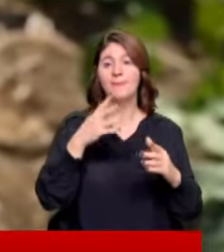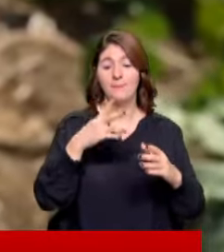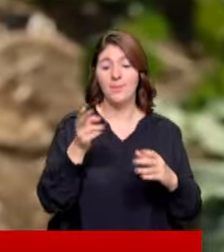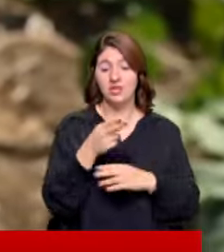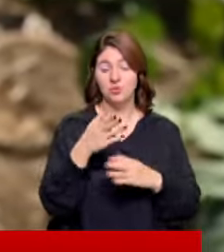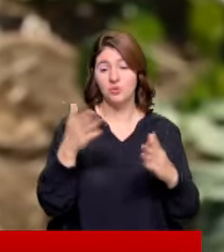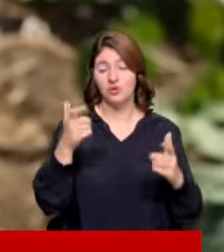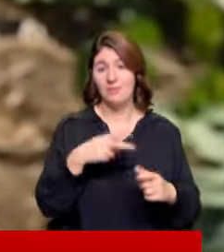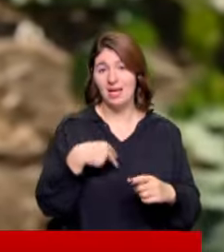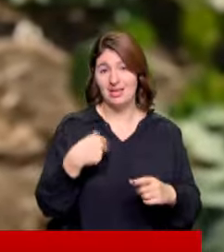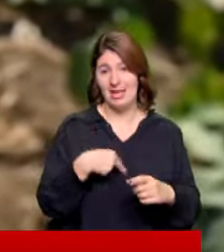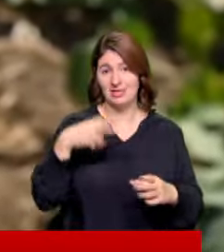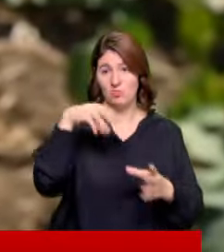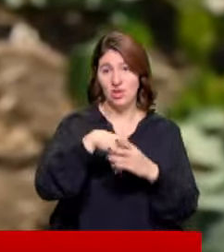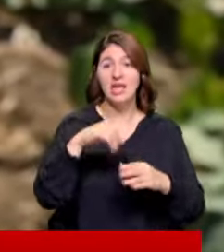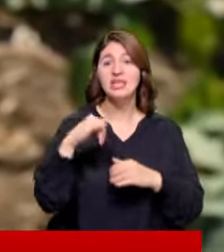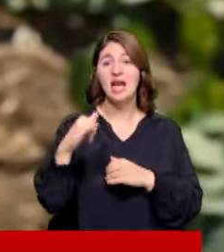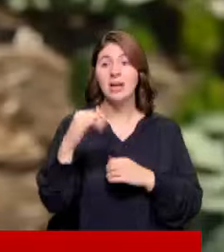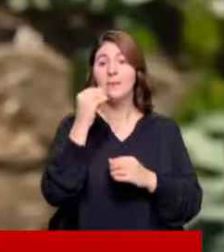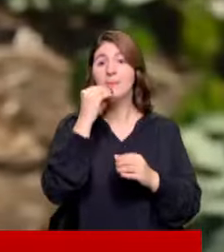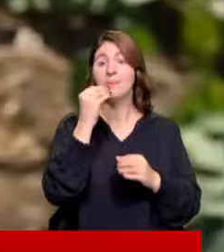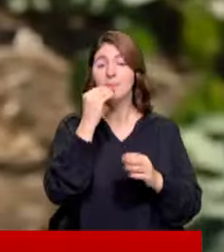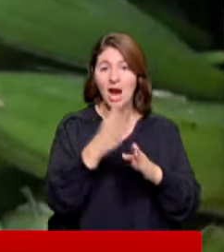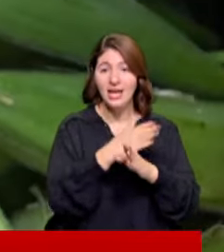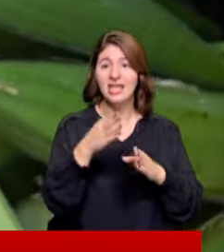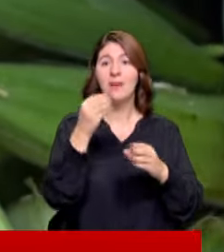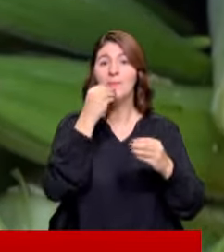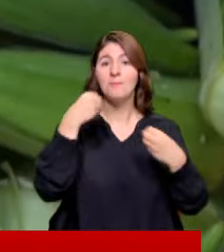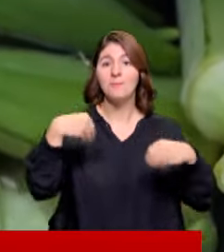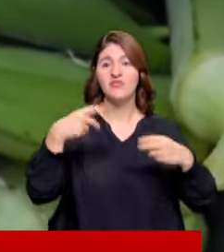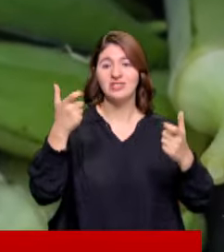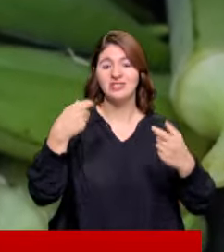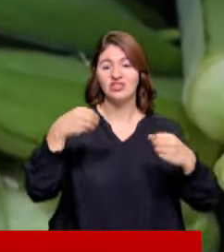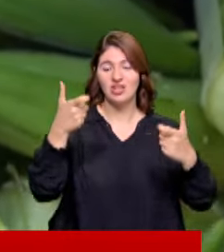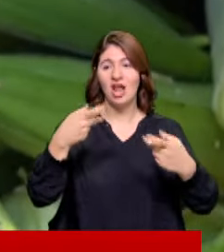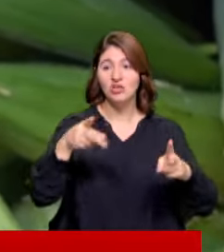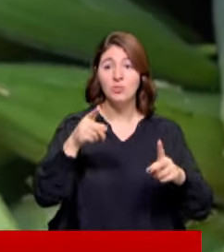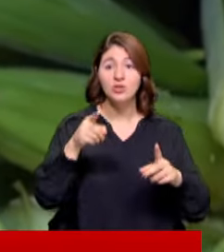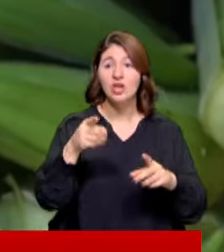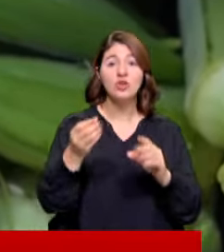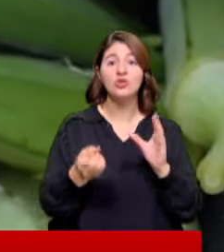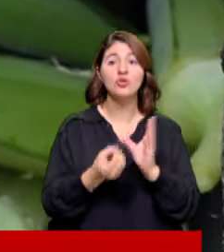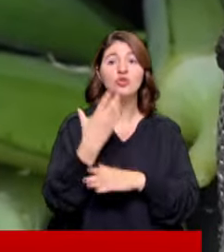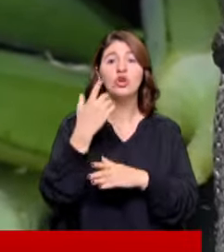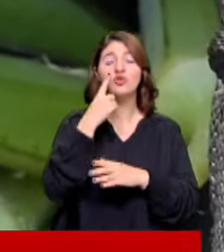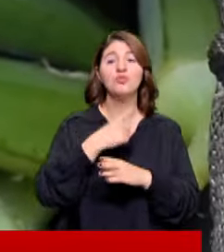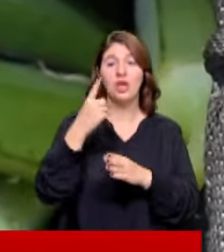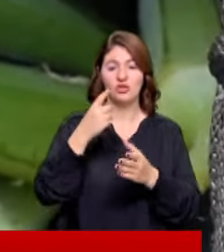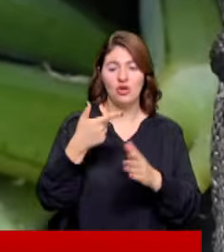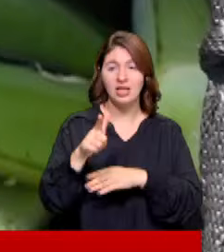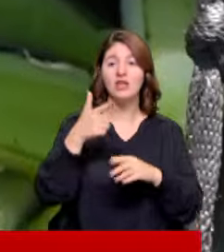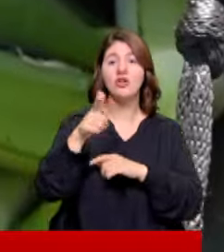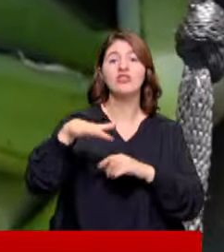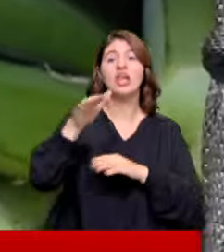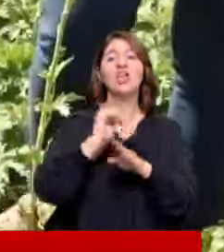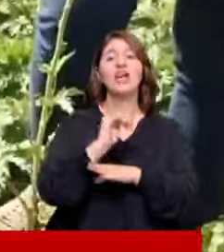Belediyesi bünyesinde ayrıca yakın market ve yakın manav adı altında satış yerleri açılacak. Kurulacak olan Cumhuriyet köyleriyle de kırsalda